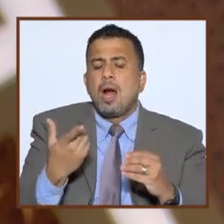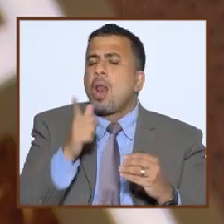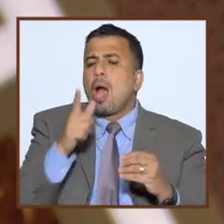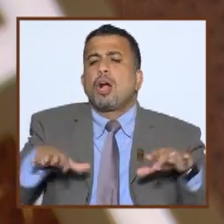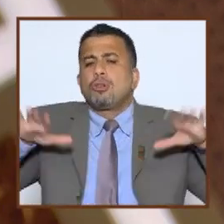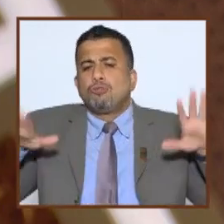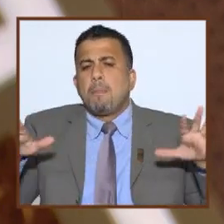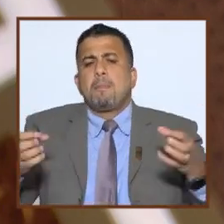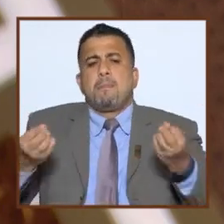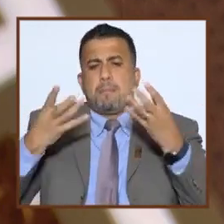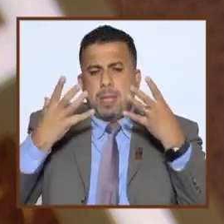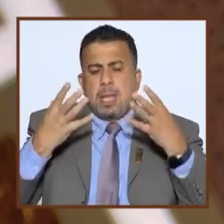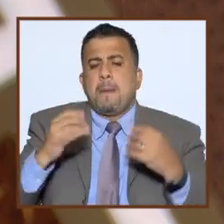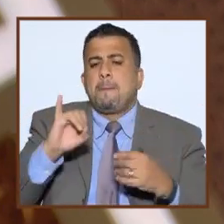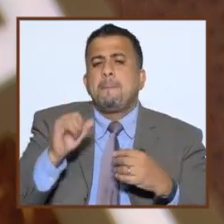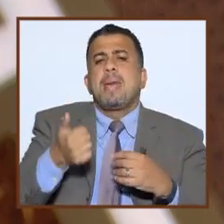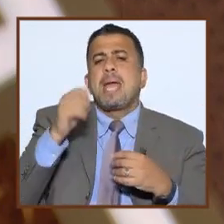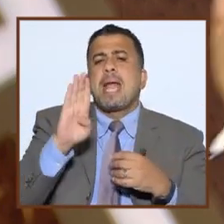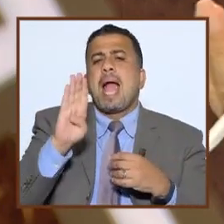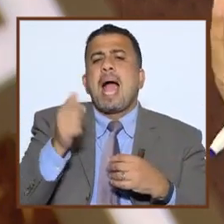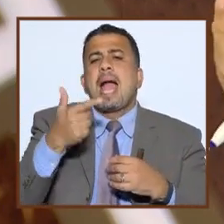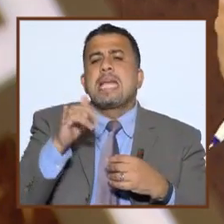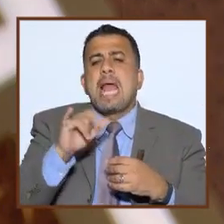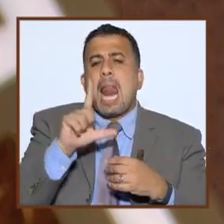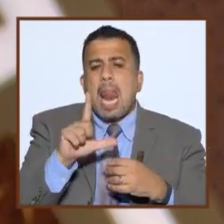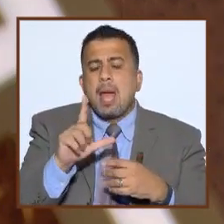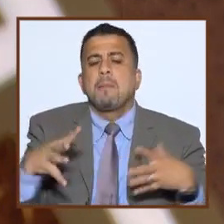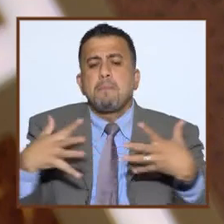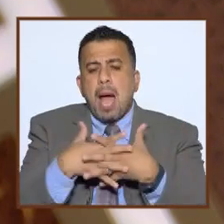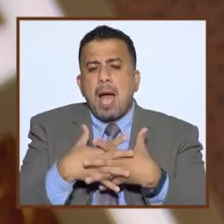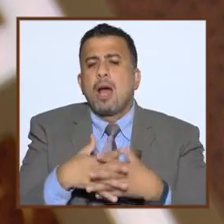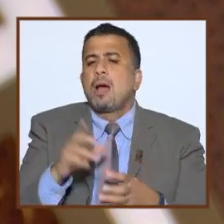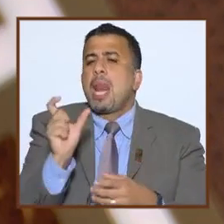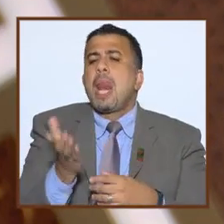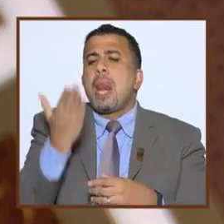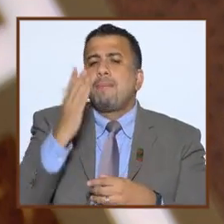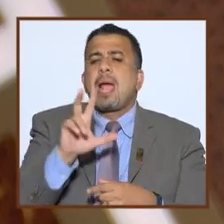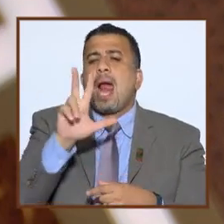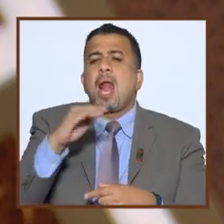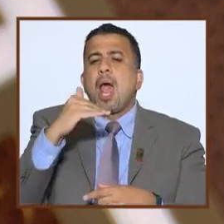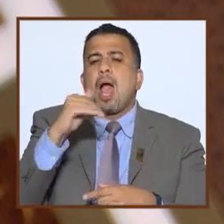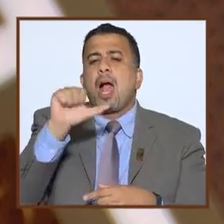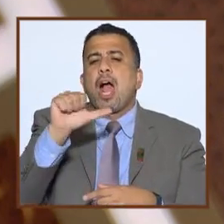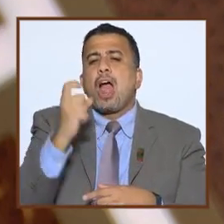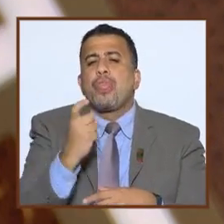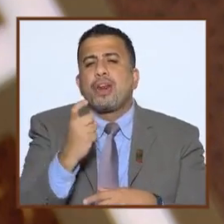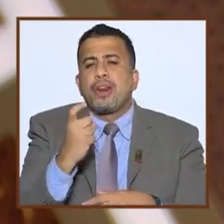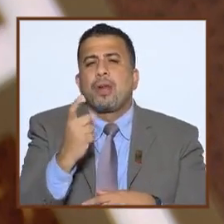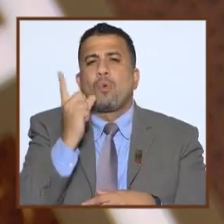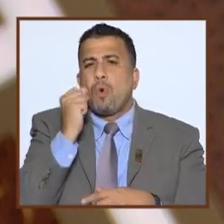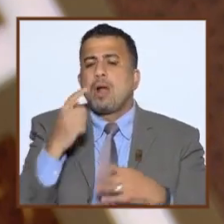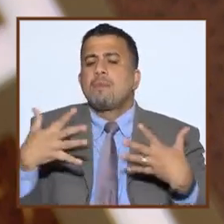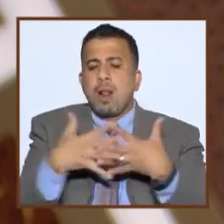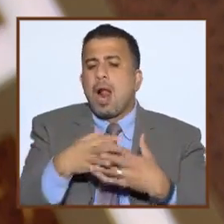النبي عليه الصلاه والسلام ليش اخلط الكلام الطيب شي مكذوب على النبي اروج هذا واين الدليل على